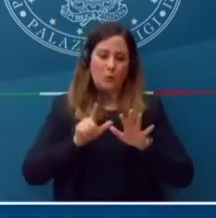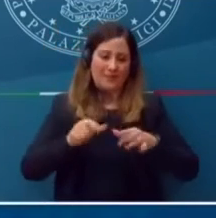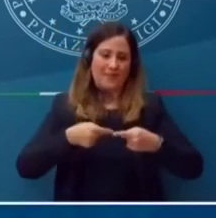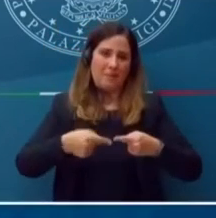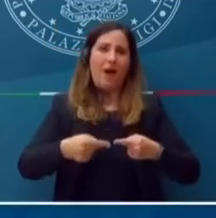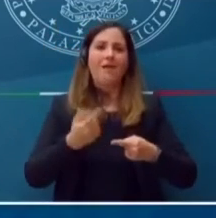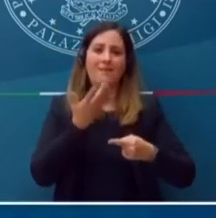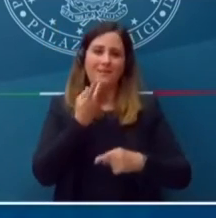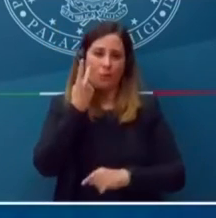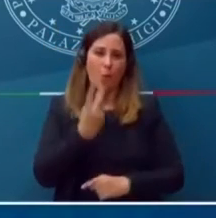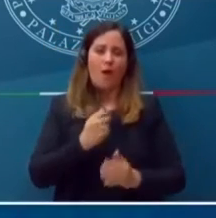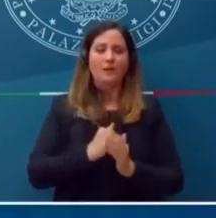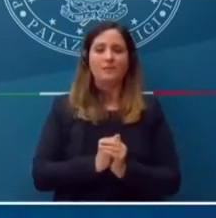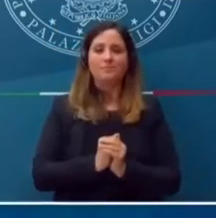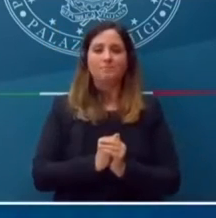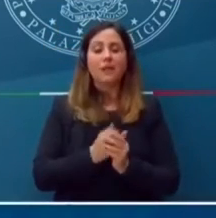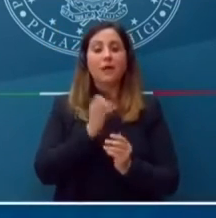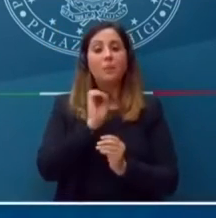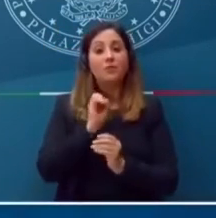Professore. Grazie.